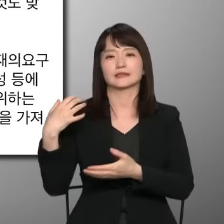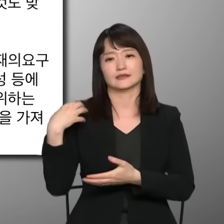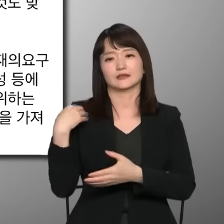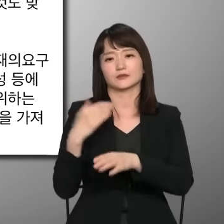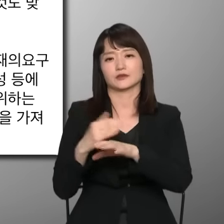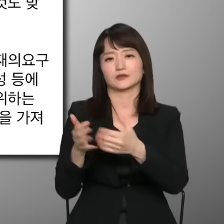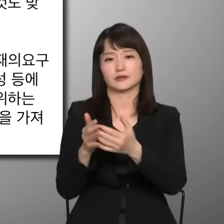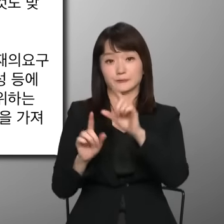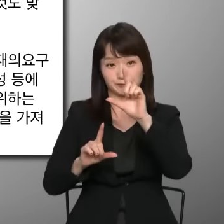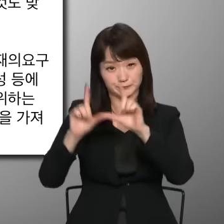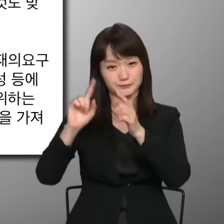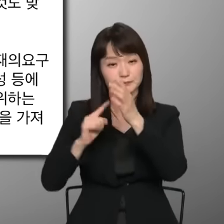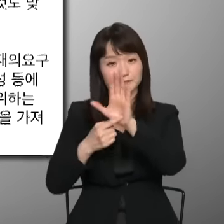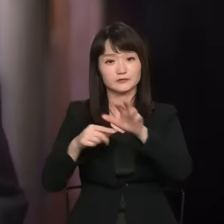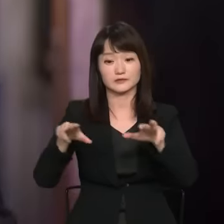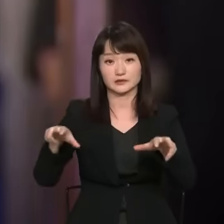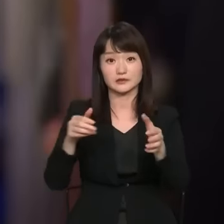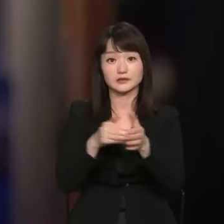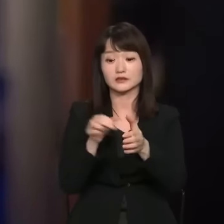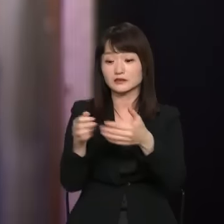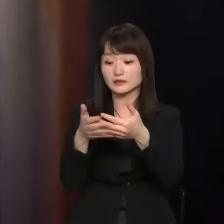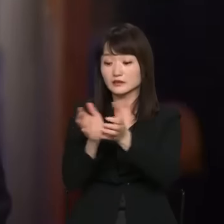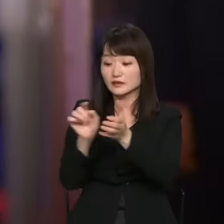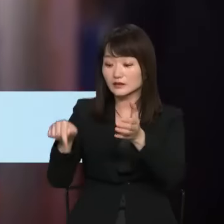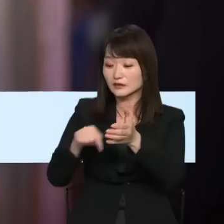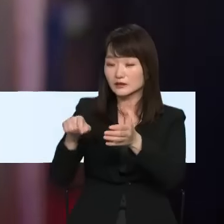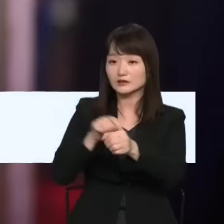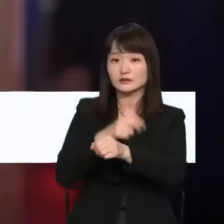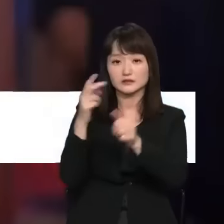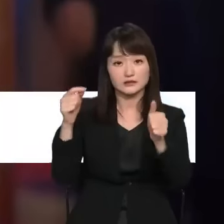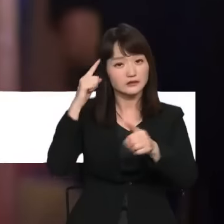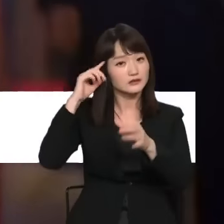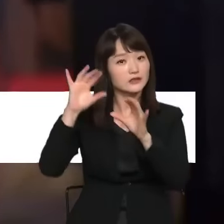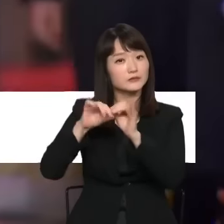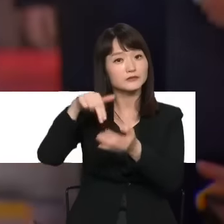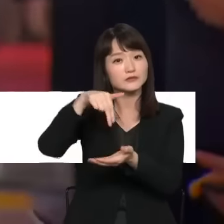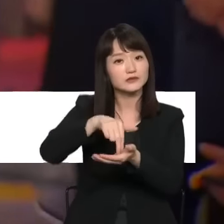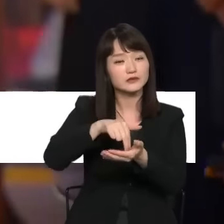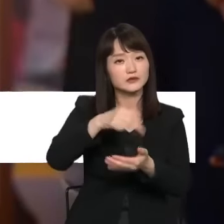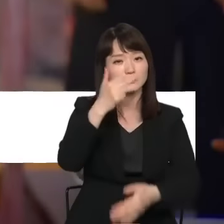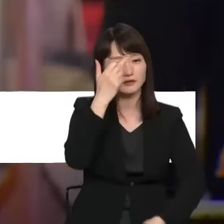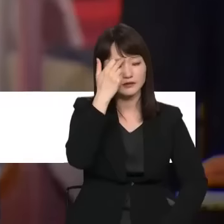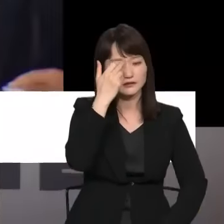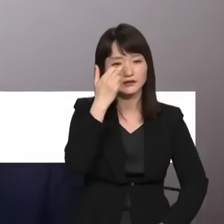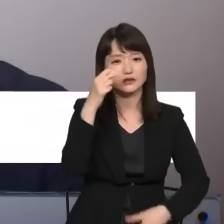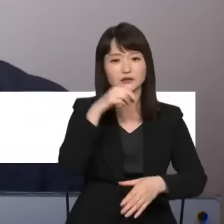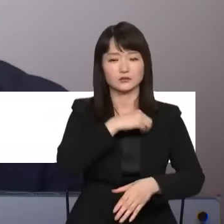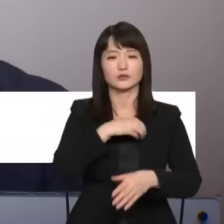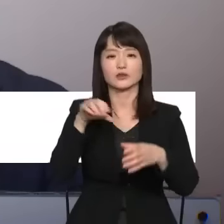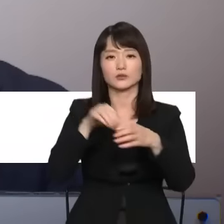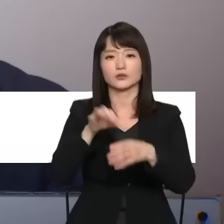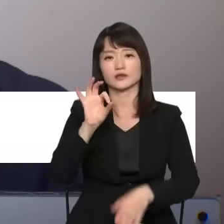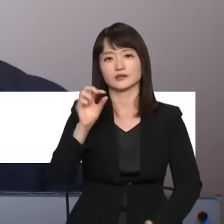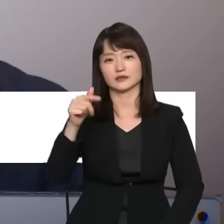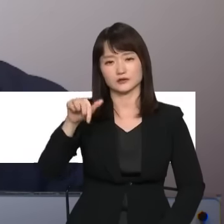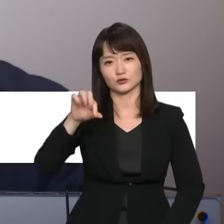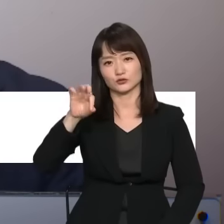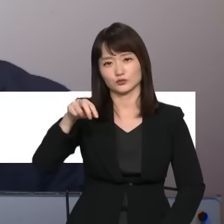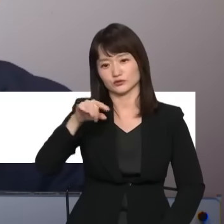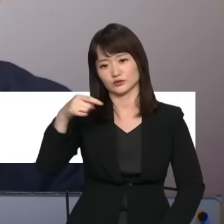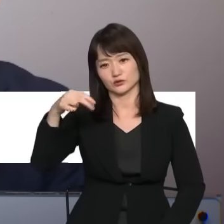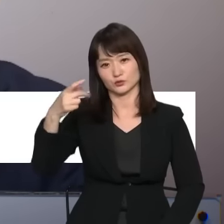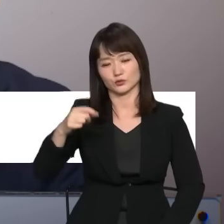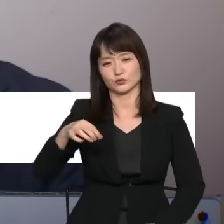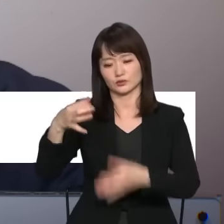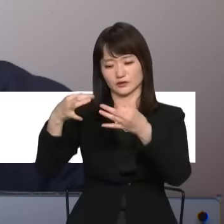밝힌 겁니다. 지금까지 여당 내에서 특검 찬성 입장을 밝힌 건 최 의원을 포함해 안철수, 유희동, 김웅 의원 등